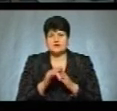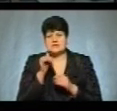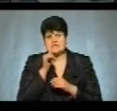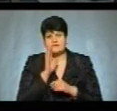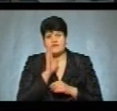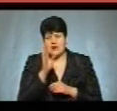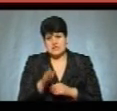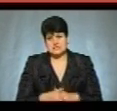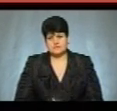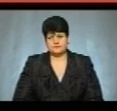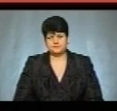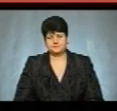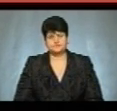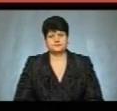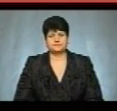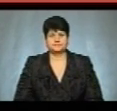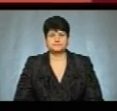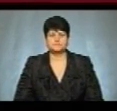вранці.